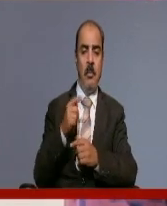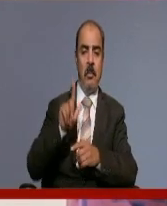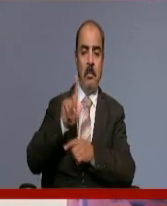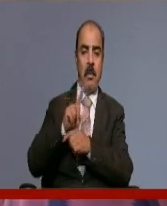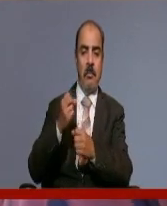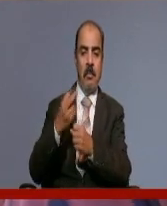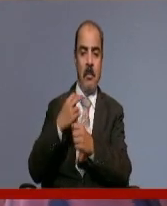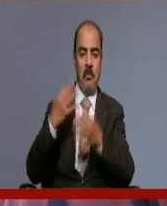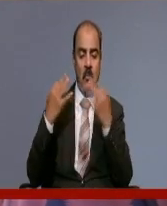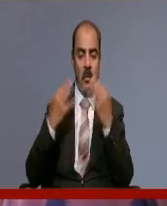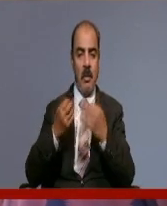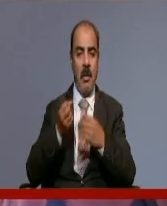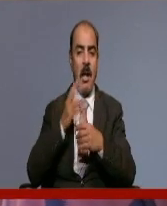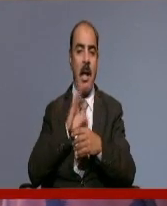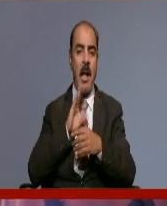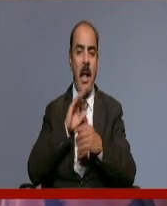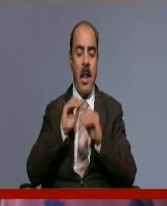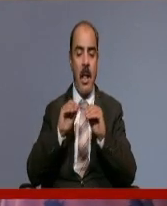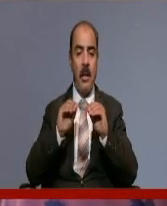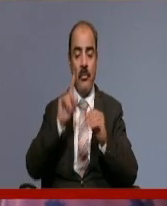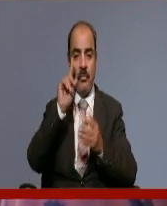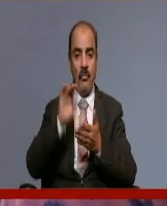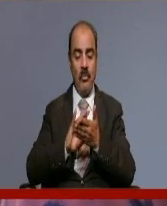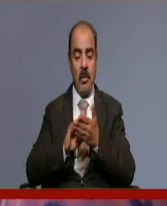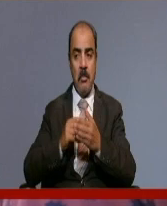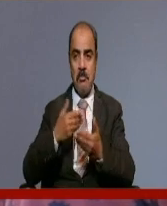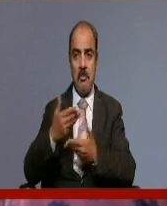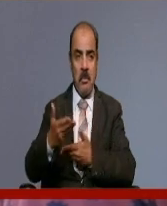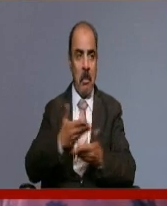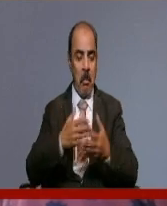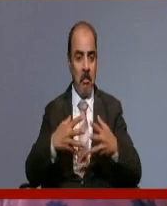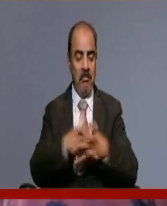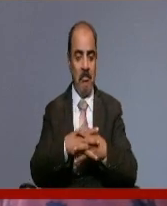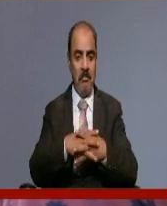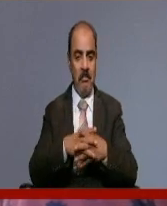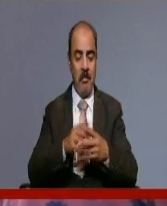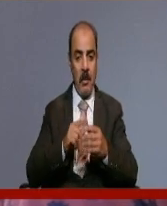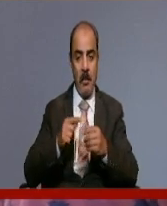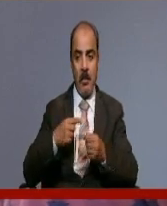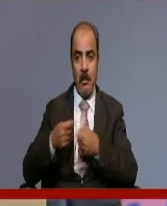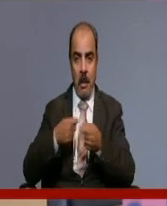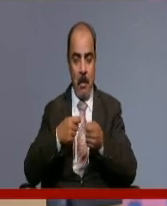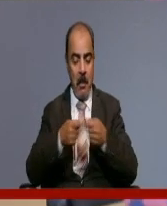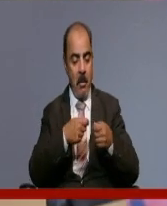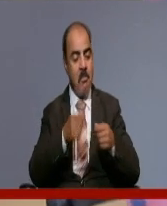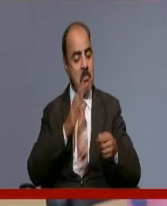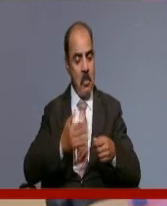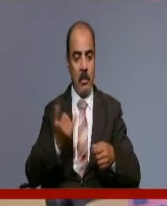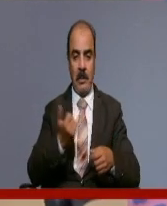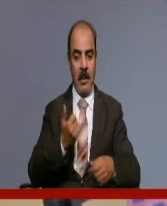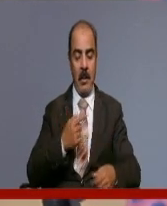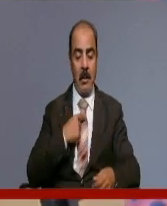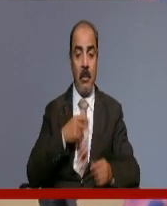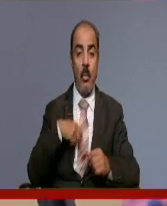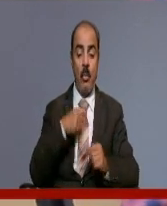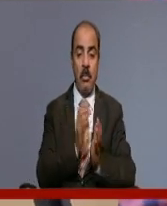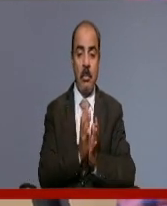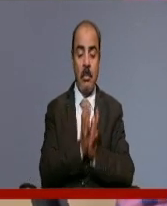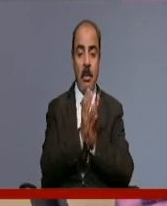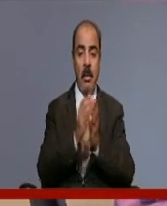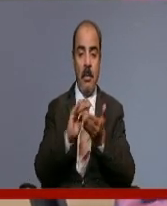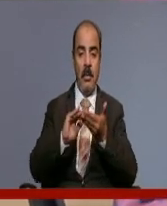جوني وهحاول ان شاء الله اعمل في الماركتينج او في البيزنس وزاره التضامن دلوقتي